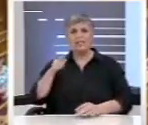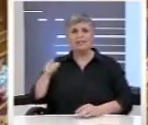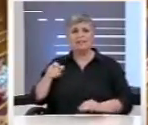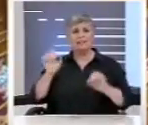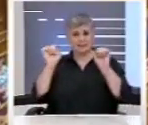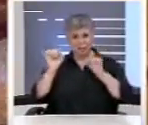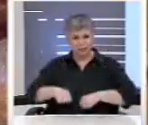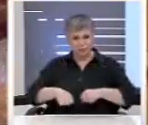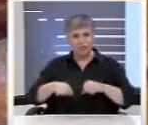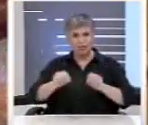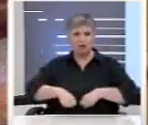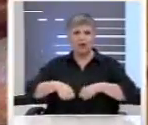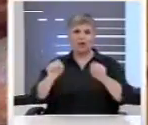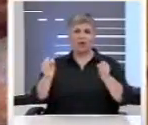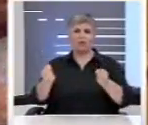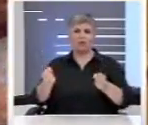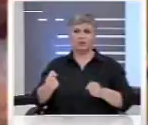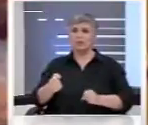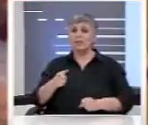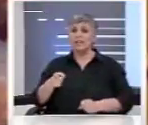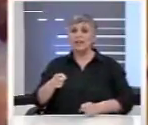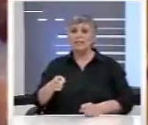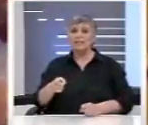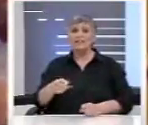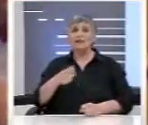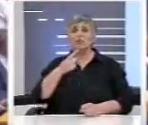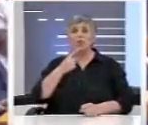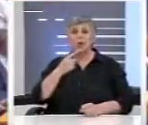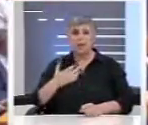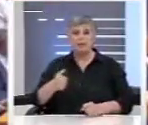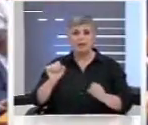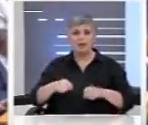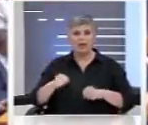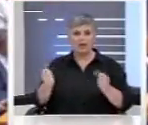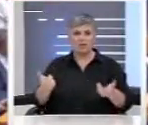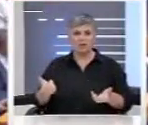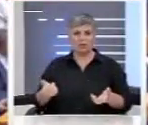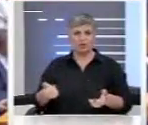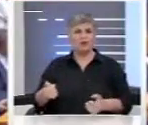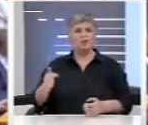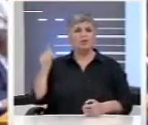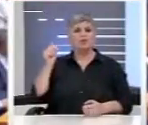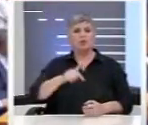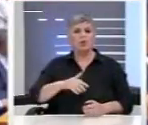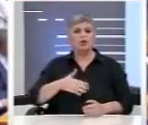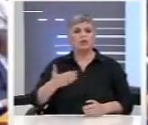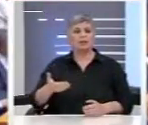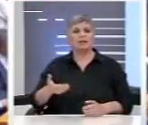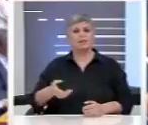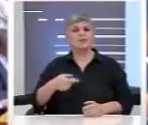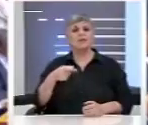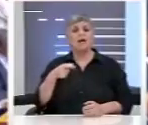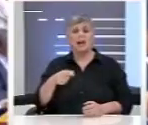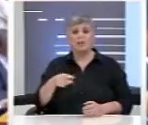λοιπόν. Αν λοιπόν και εσείς το λέτε, τότε μάλλον και στη συνέντευξή σας, αλλά και εδώ, διαπράξατε διπλό ατόπιμα,